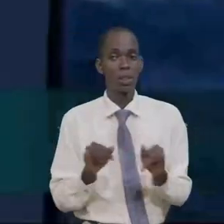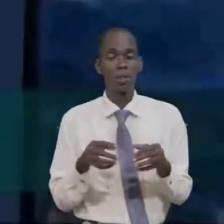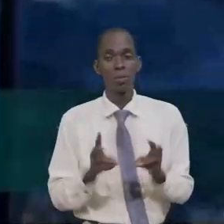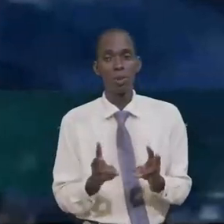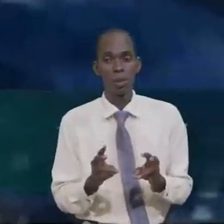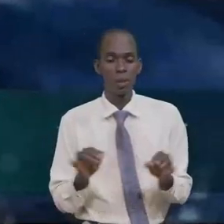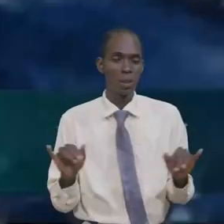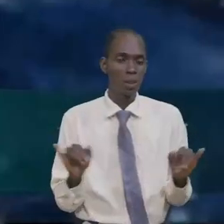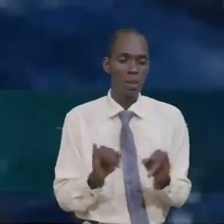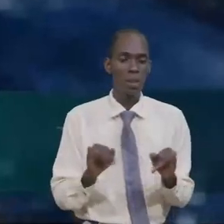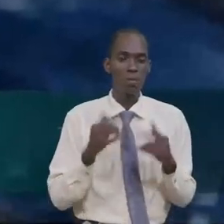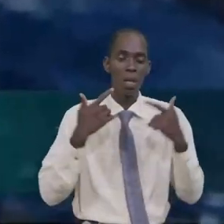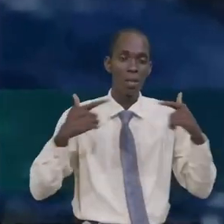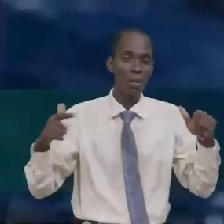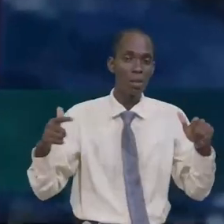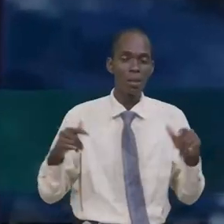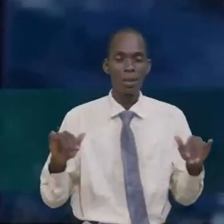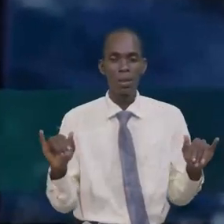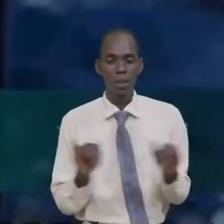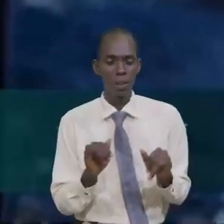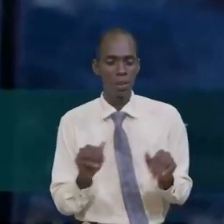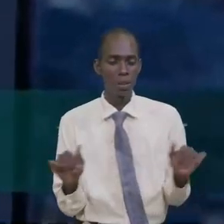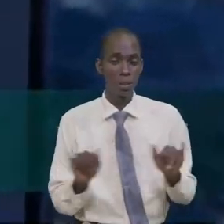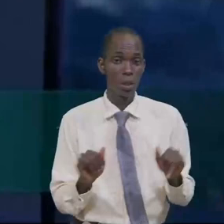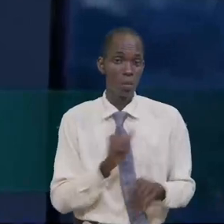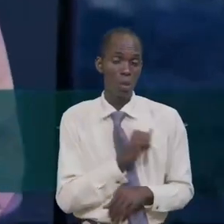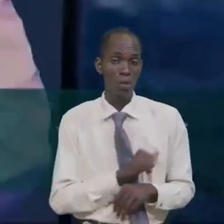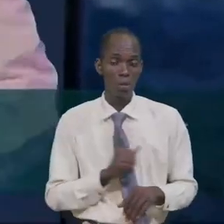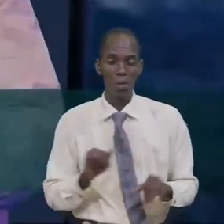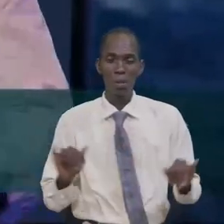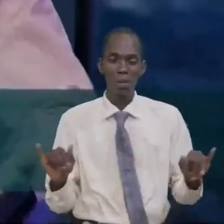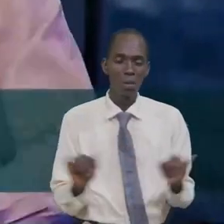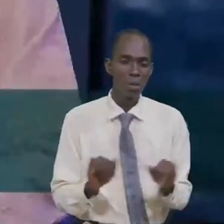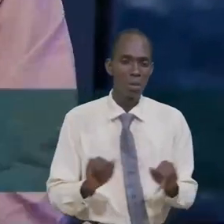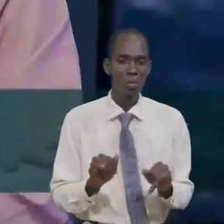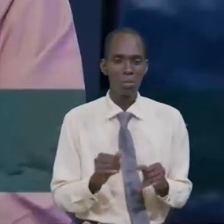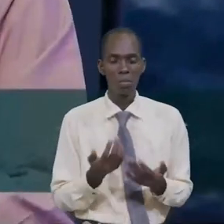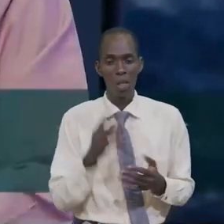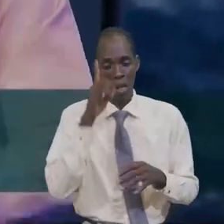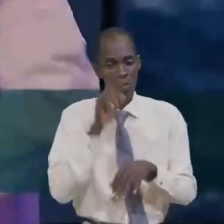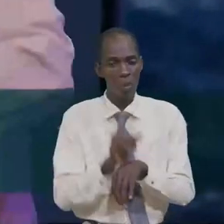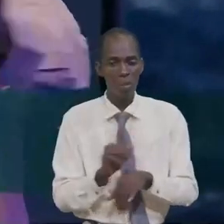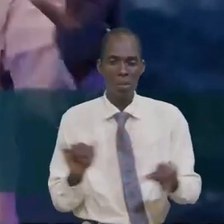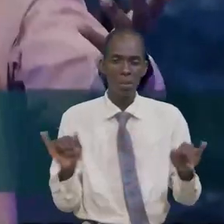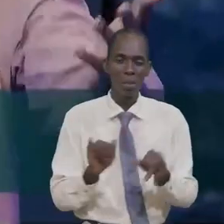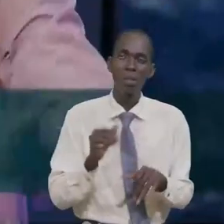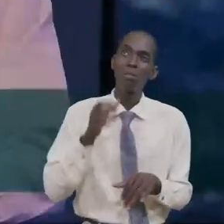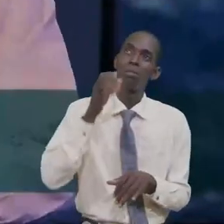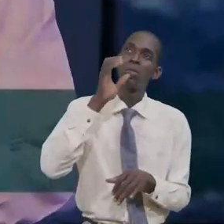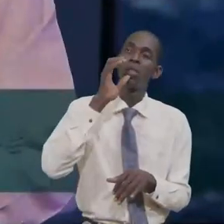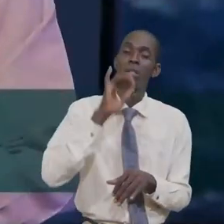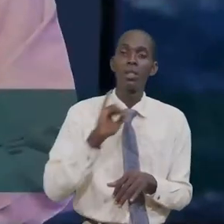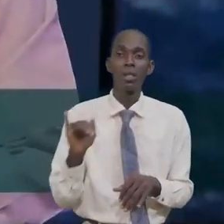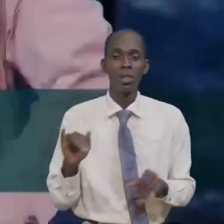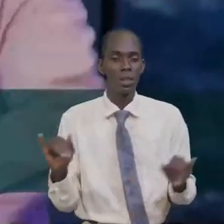avec cette même attitude avec cette même habitude avec cette même attitude gaspillant